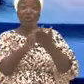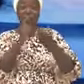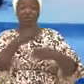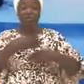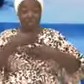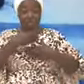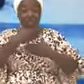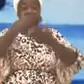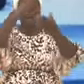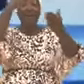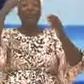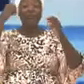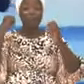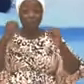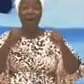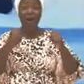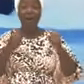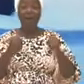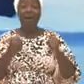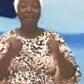moi criaient puissance